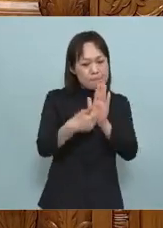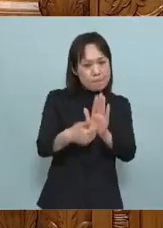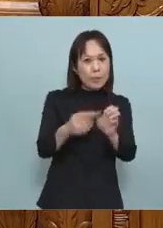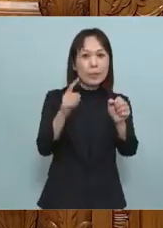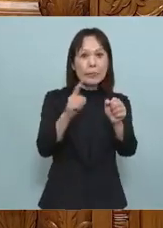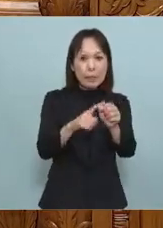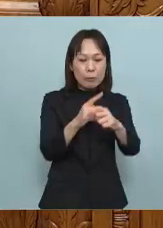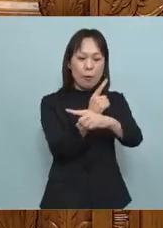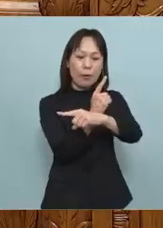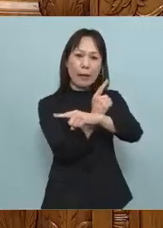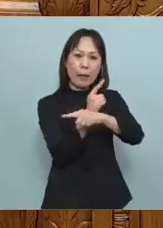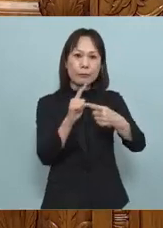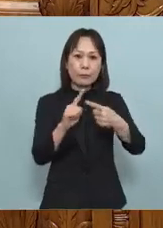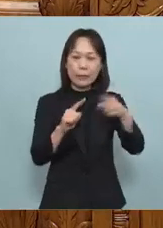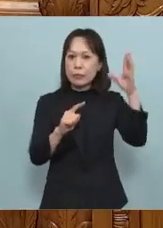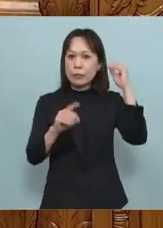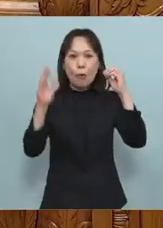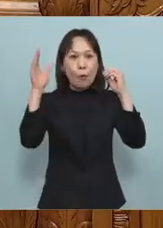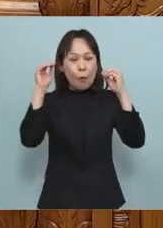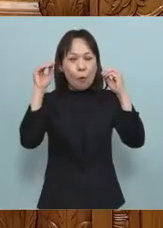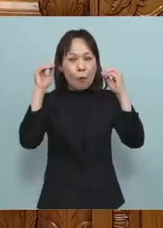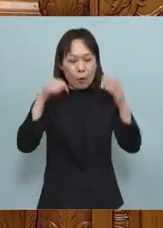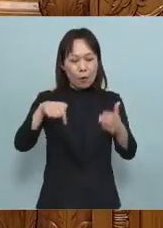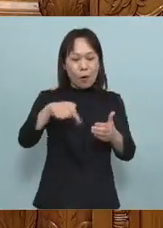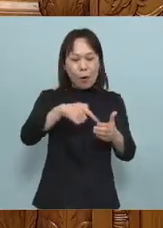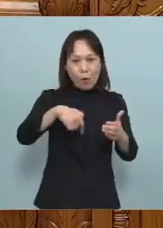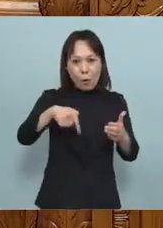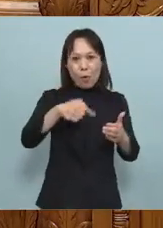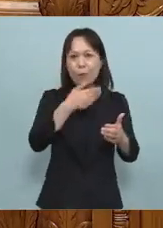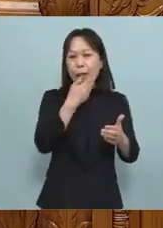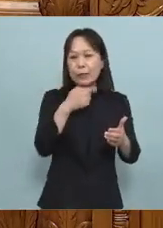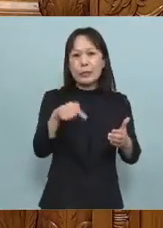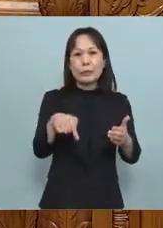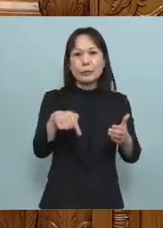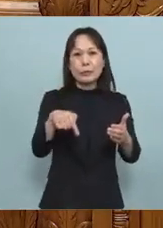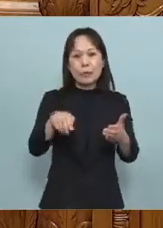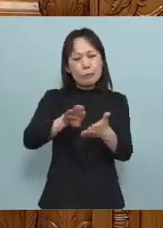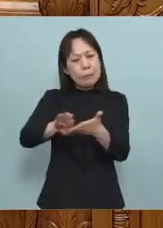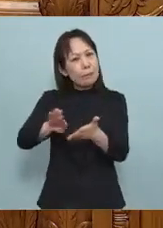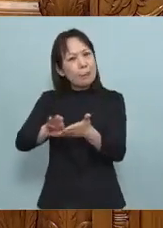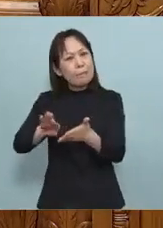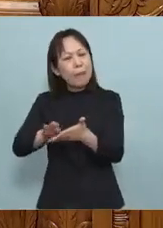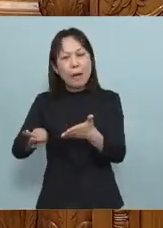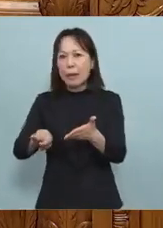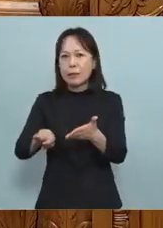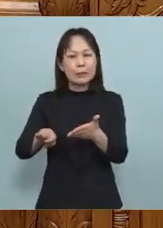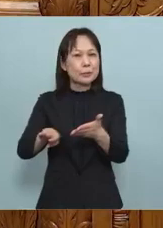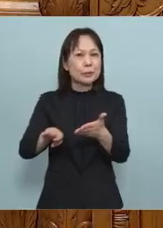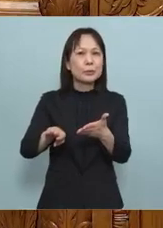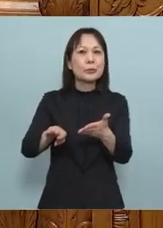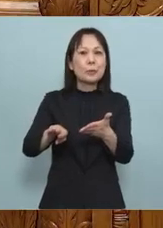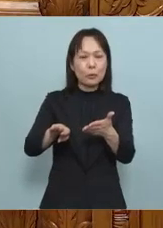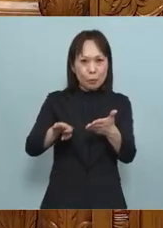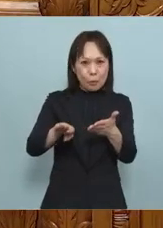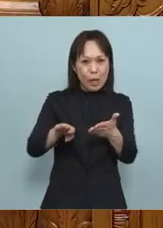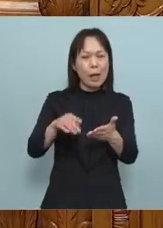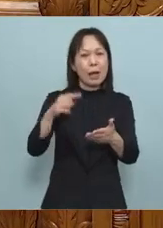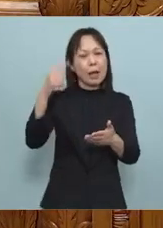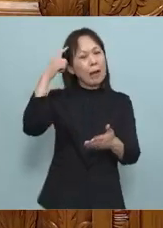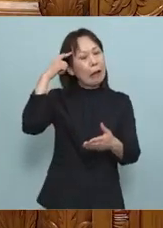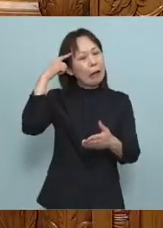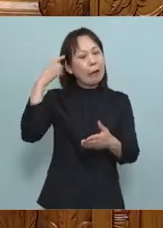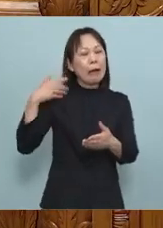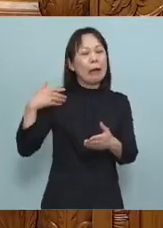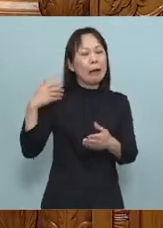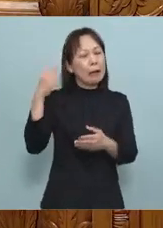情報など、重要な話題を無視し、省略することは、スティグマや無知を引き起こし、